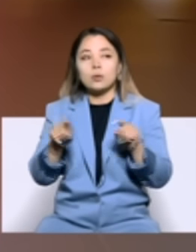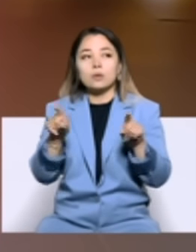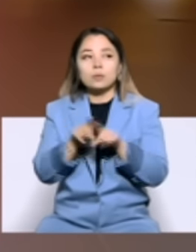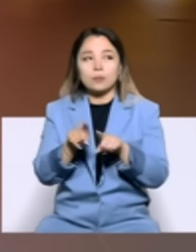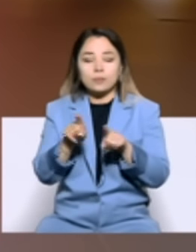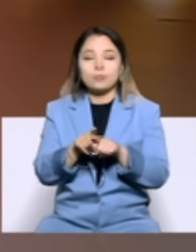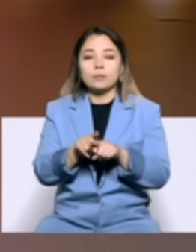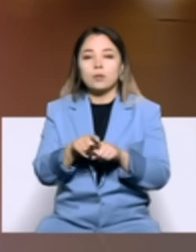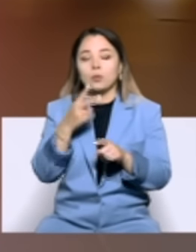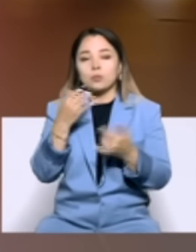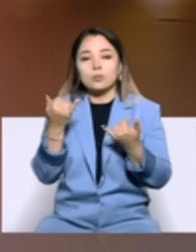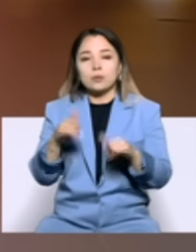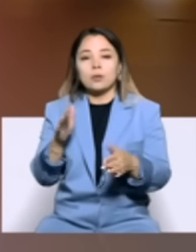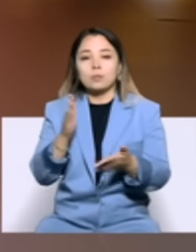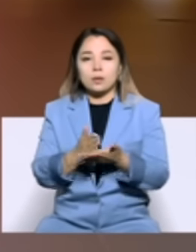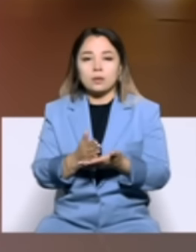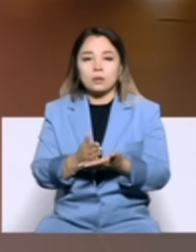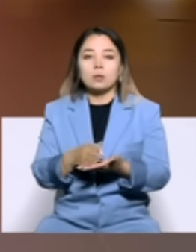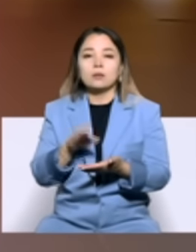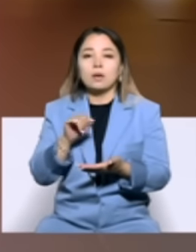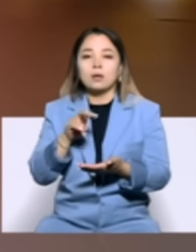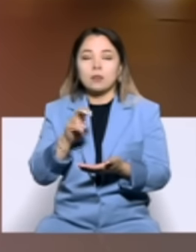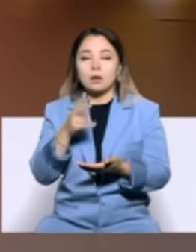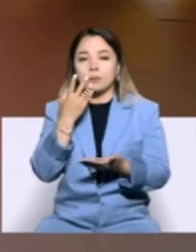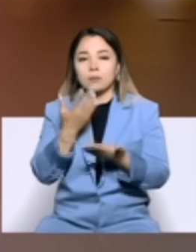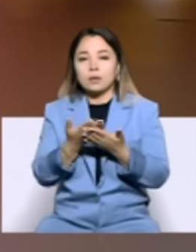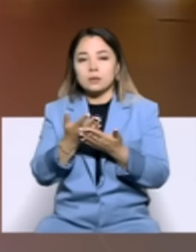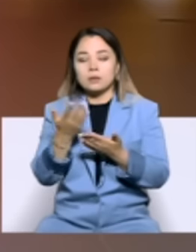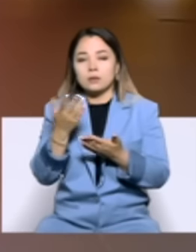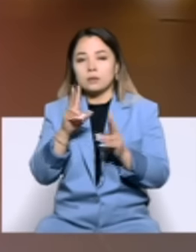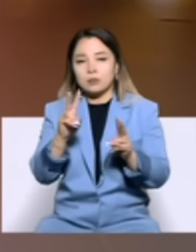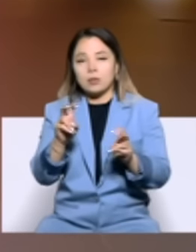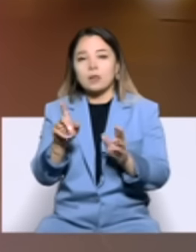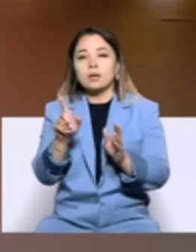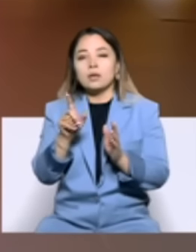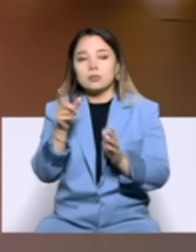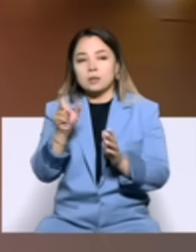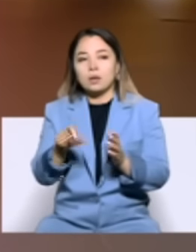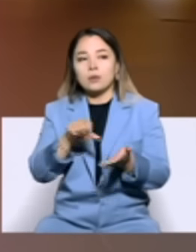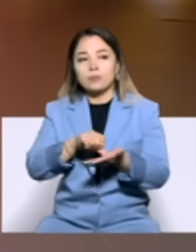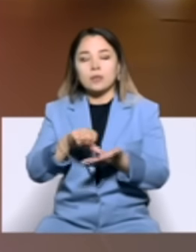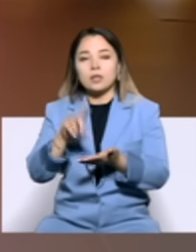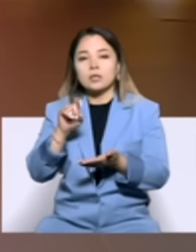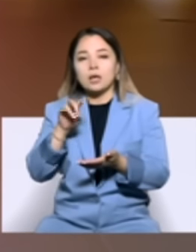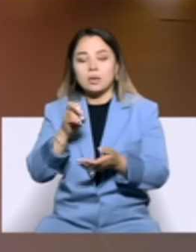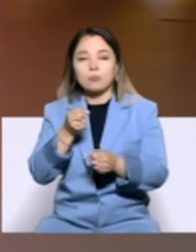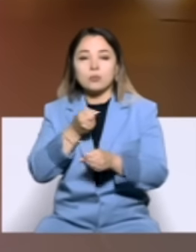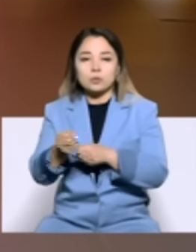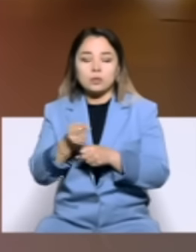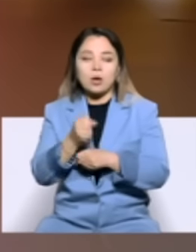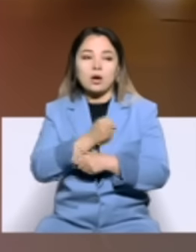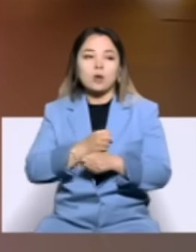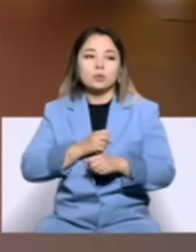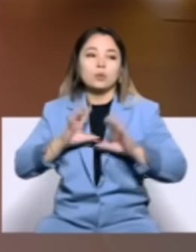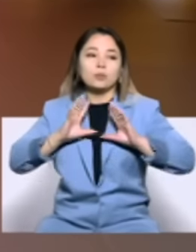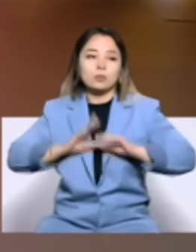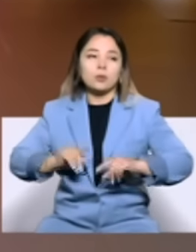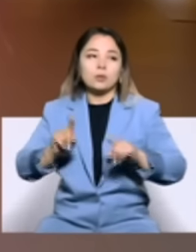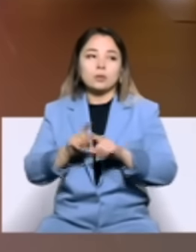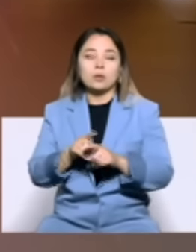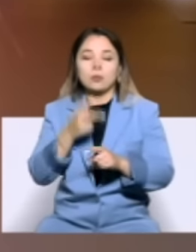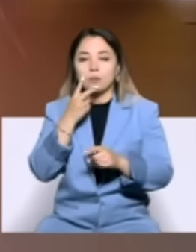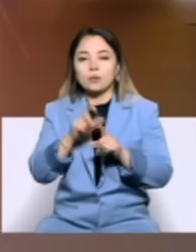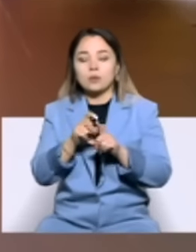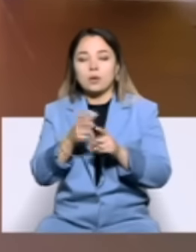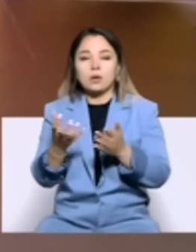да қайран қаласың. Талақтан үзінді. Зейнепті ұрып ашуын тарқатуға шынында Айдарбек сілтау